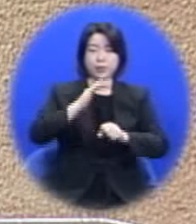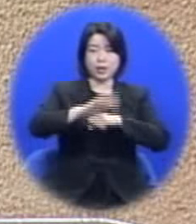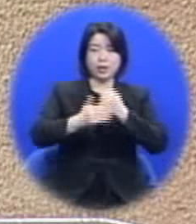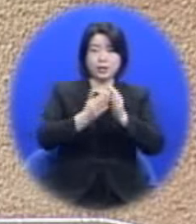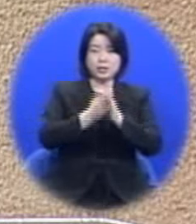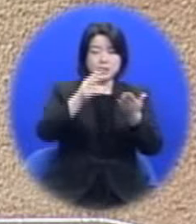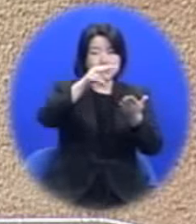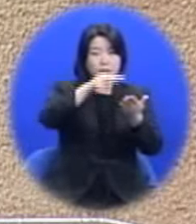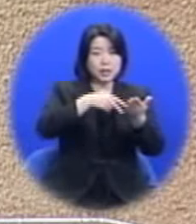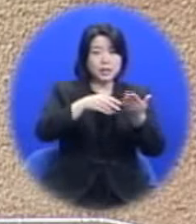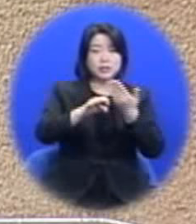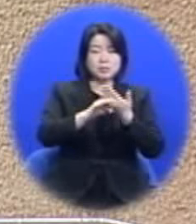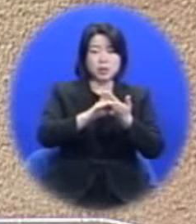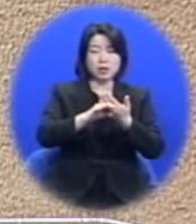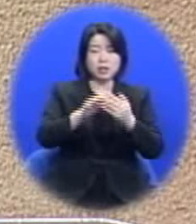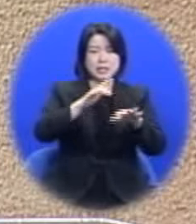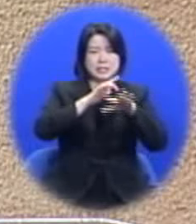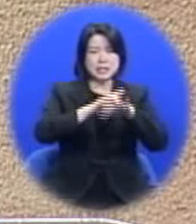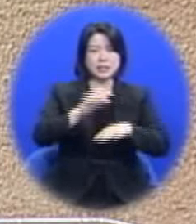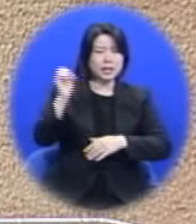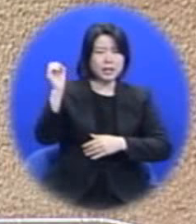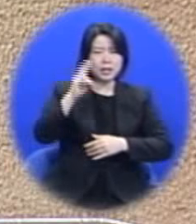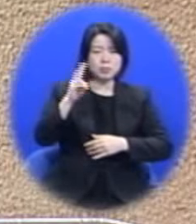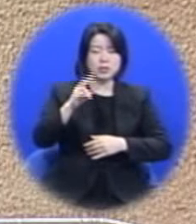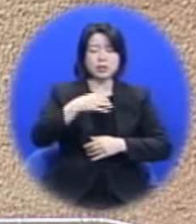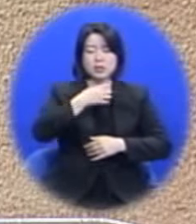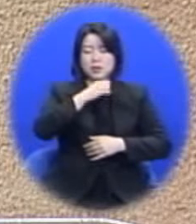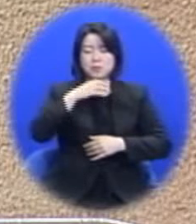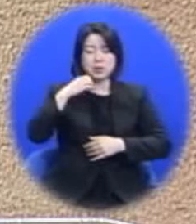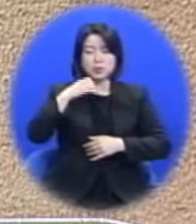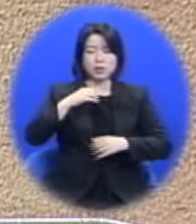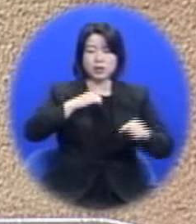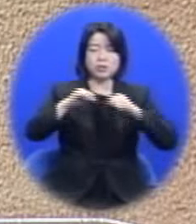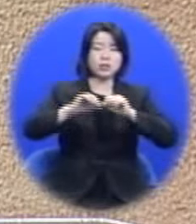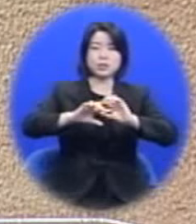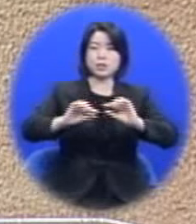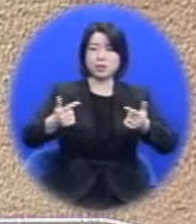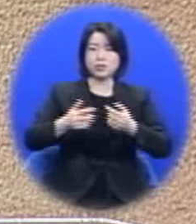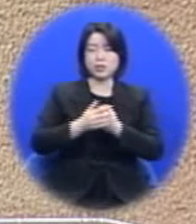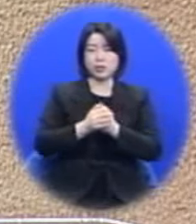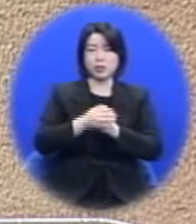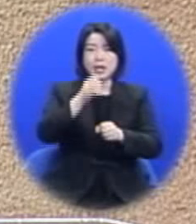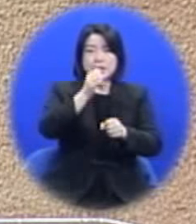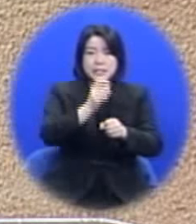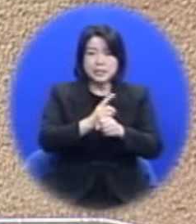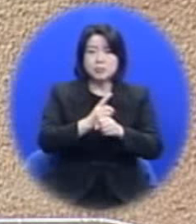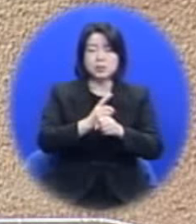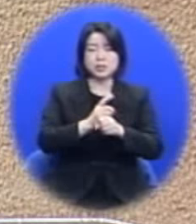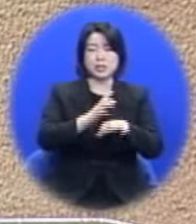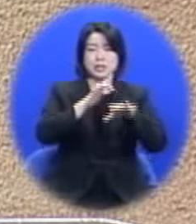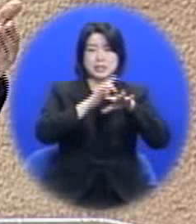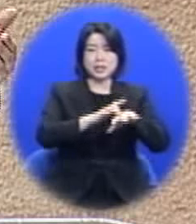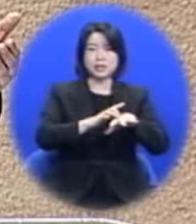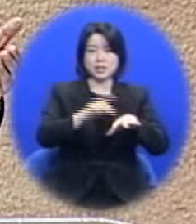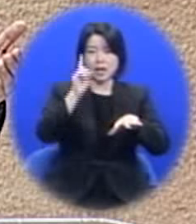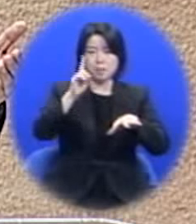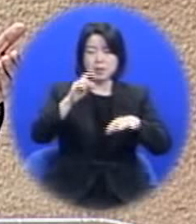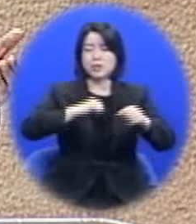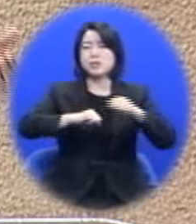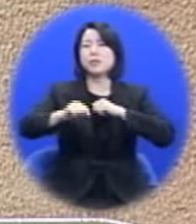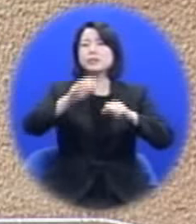보면 사탄이 갑자기 베드로에게 역사한 거 아니에요. 이미 베드로에게 벌써 사탄이 한번